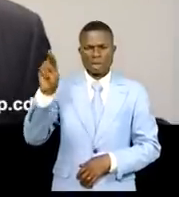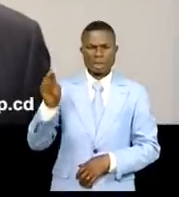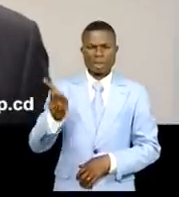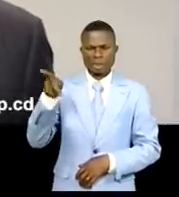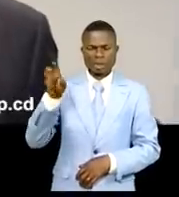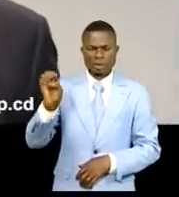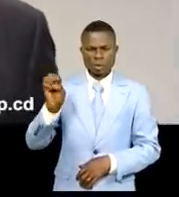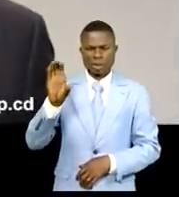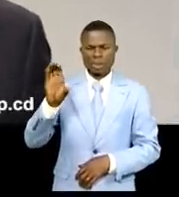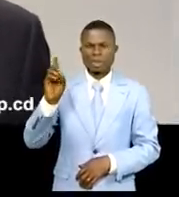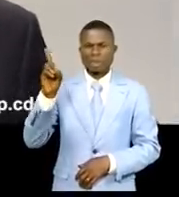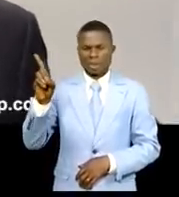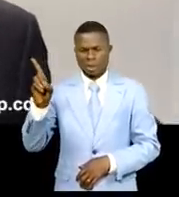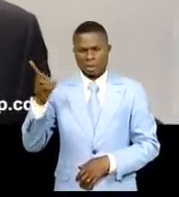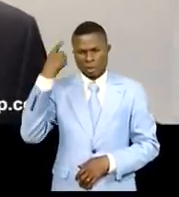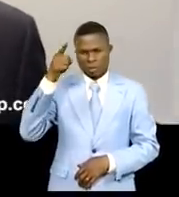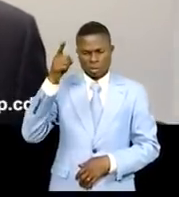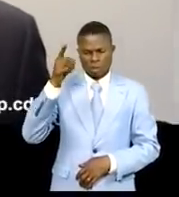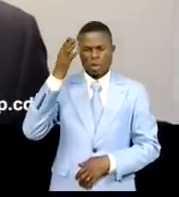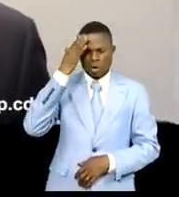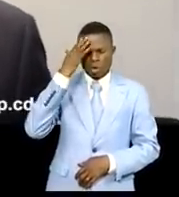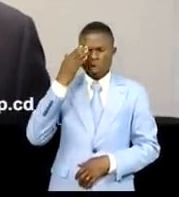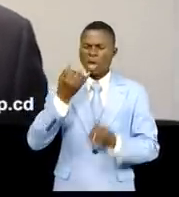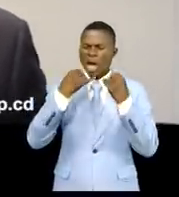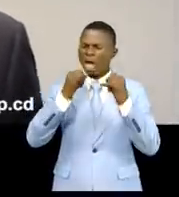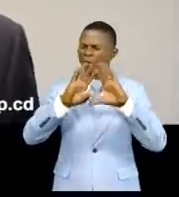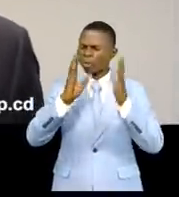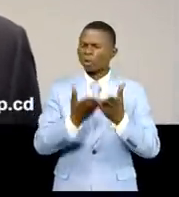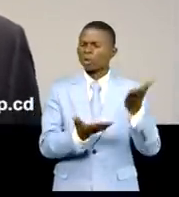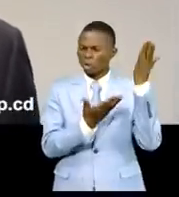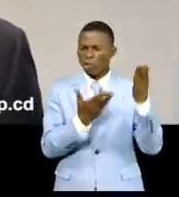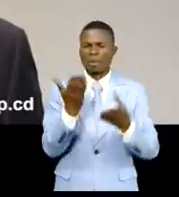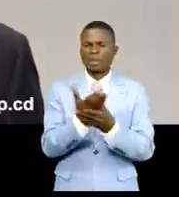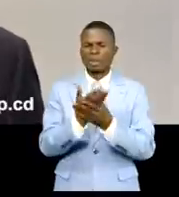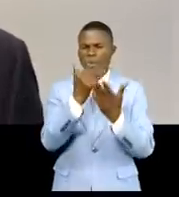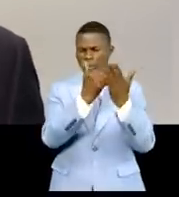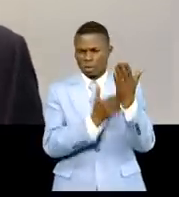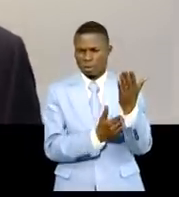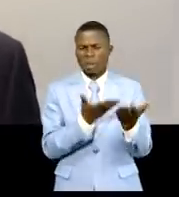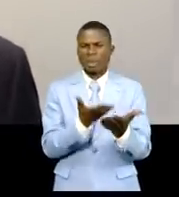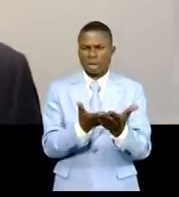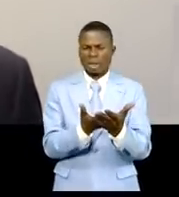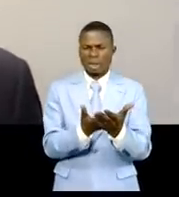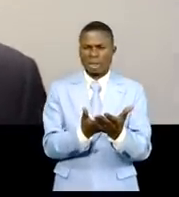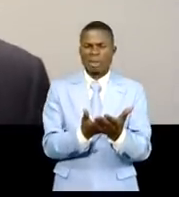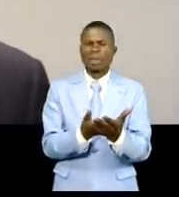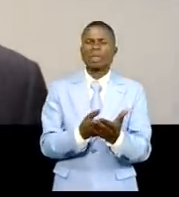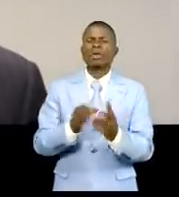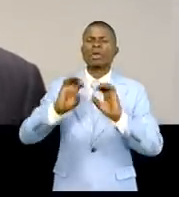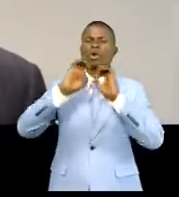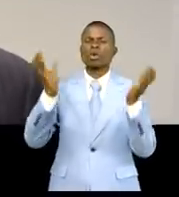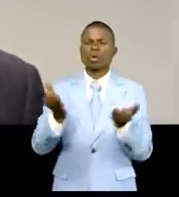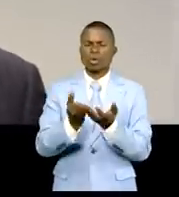www.arsp.cd. Là se trouve la liste des entreprises sous-traitantes enregistrées en bonne et due forme par l'autorité